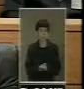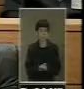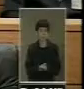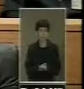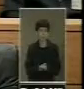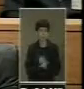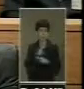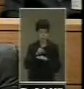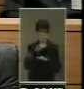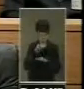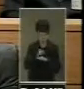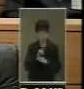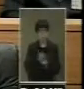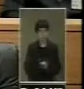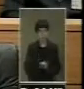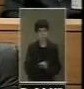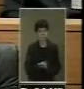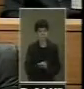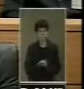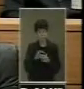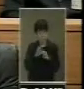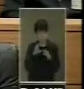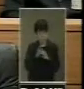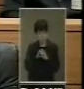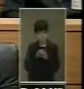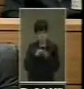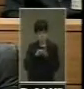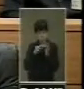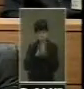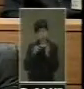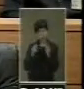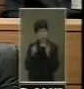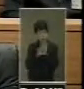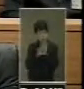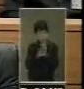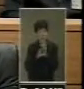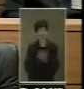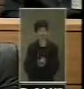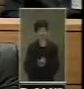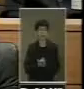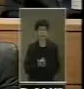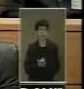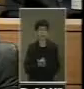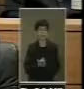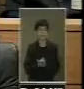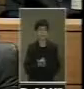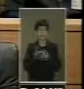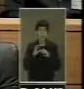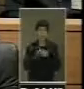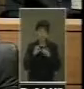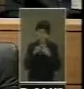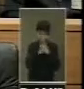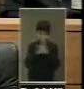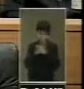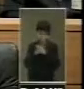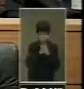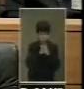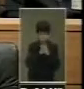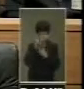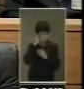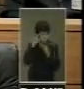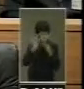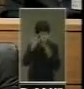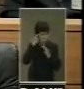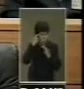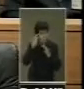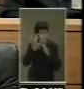ท่านประธานครับคำว่าสงครามครั้งสุดท้ายหรือการต่อสู้ครั้งสุดท้ายท่านเข้าใ